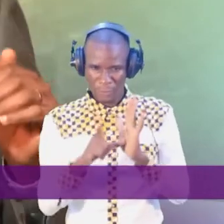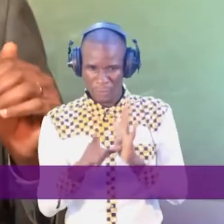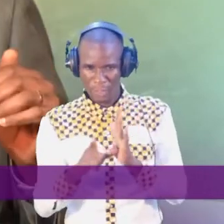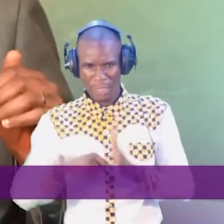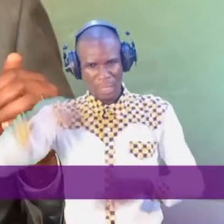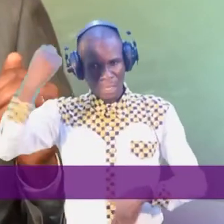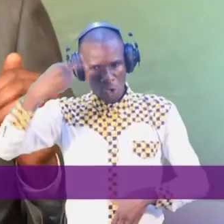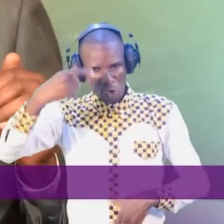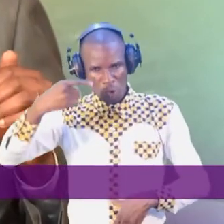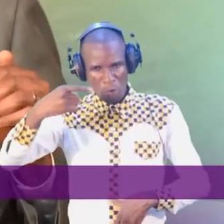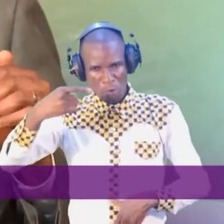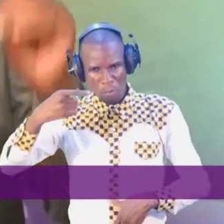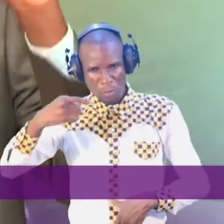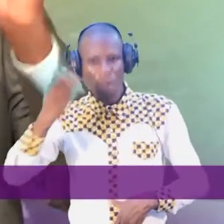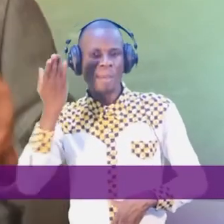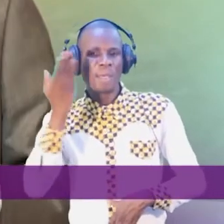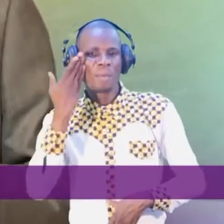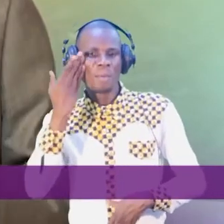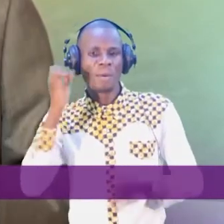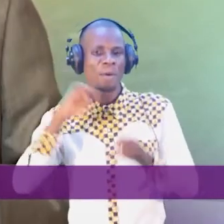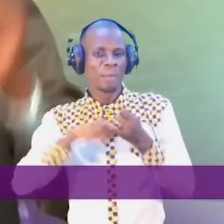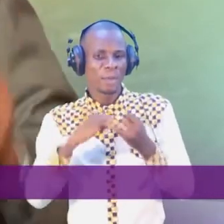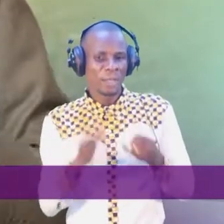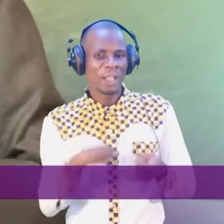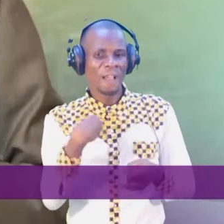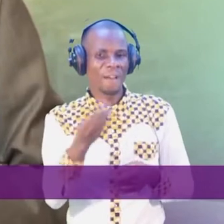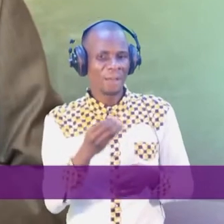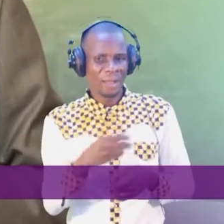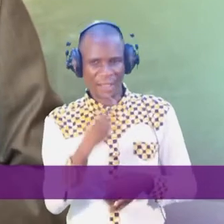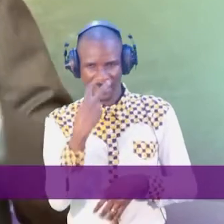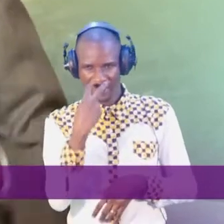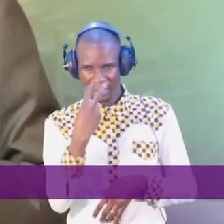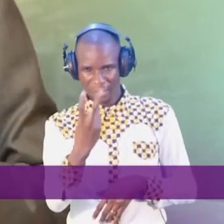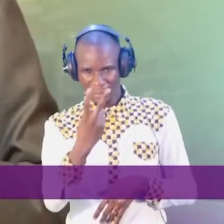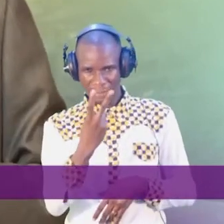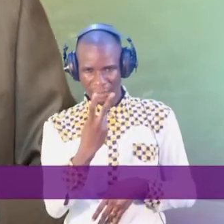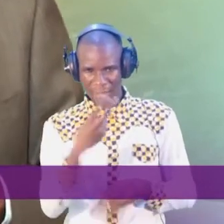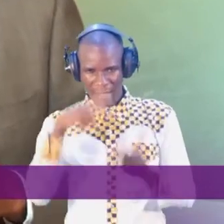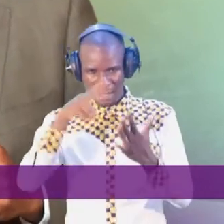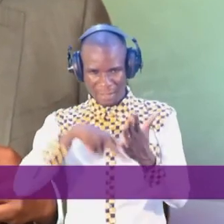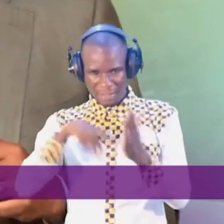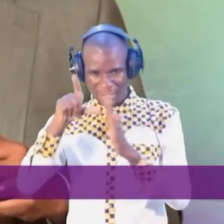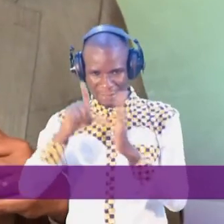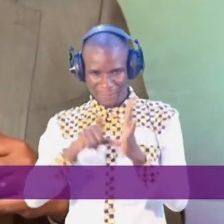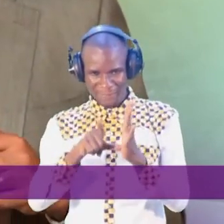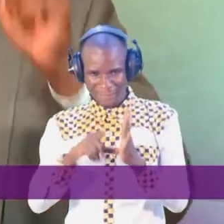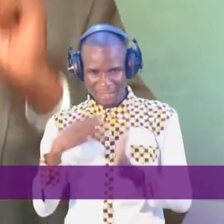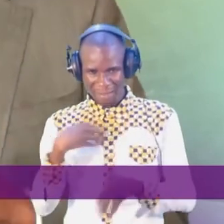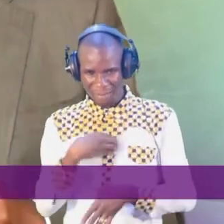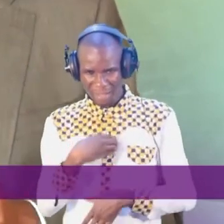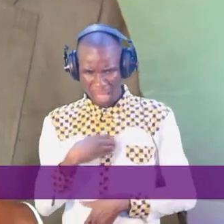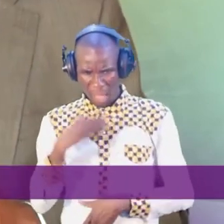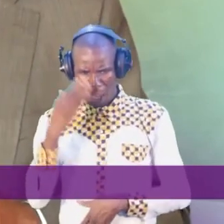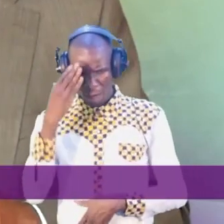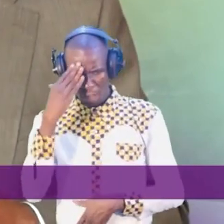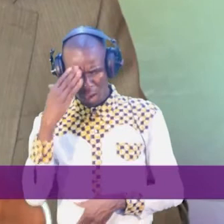akeyi kotala na kati sikoyo ya lokasa wana amoni lokasa wana ya mobali na ye ya liboso akufa apesaki ye mpe